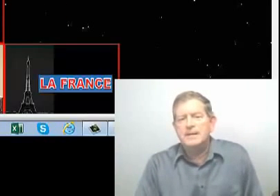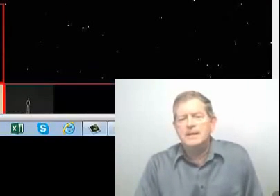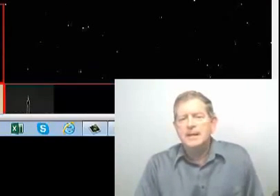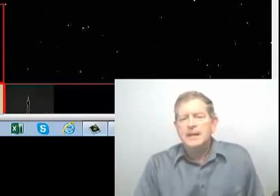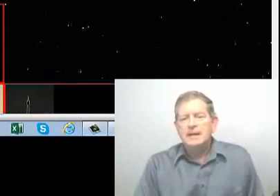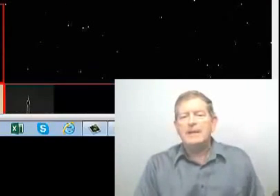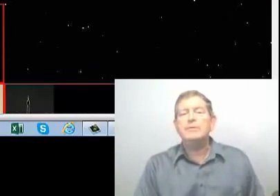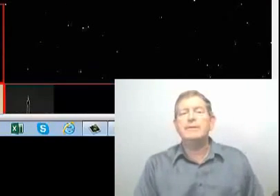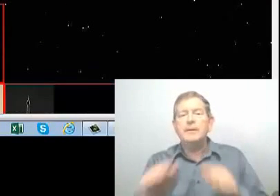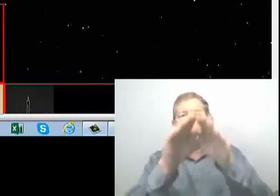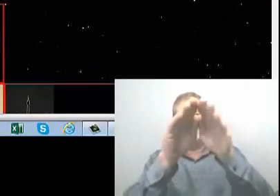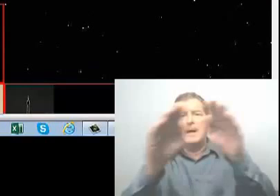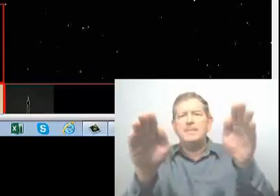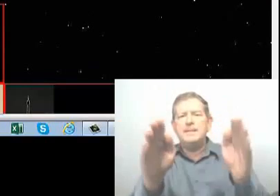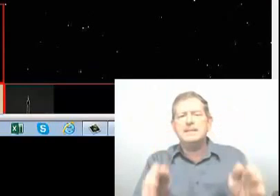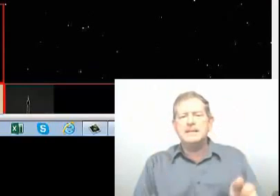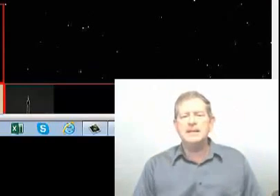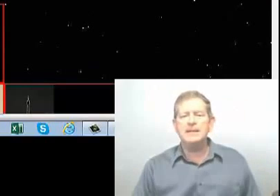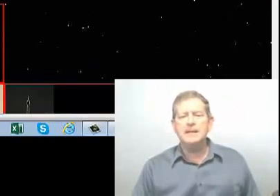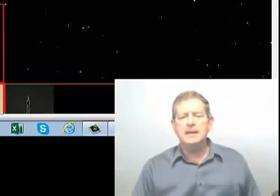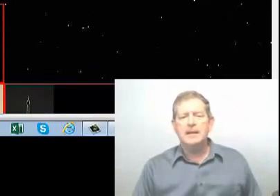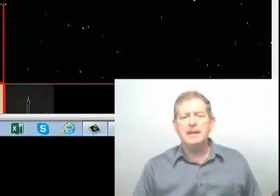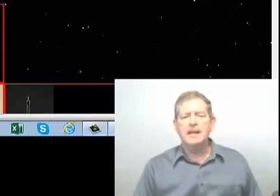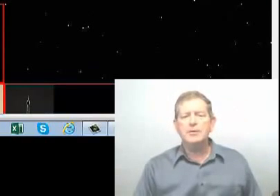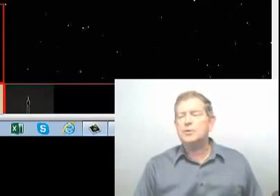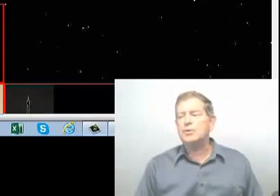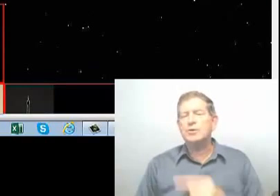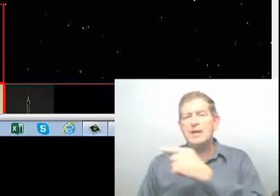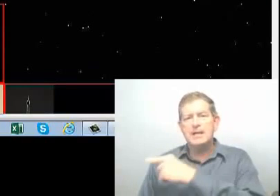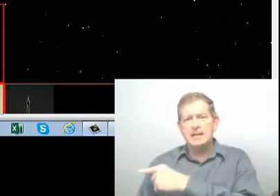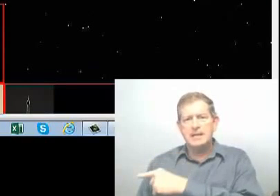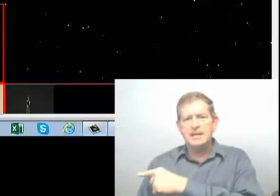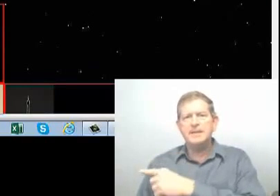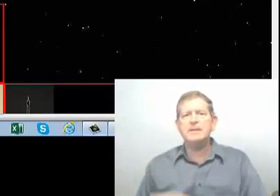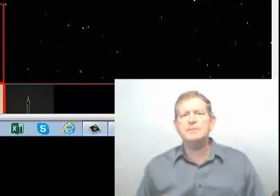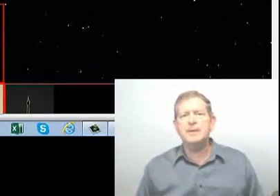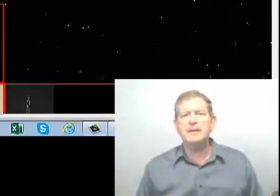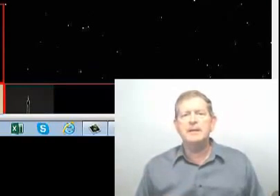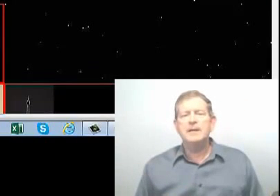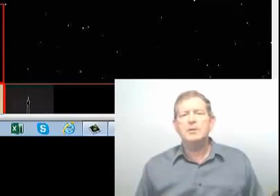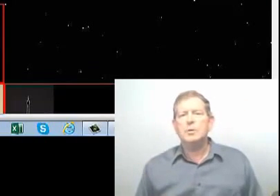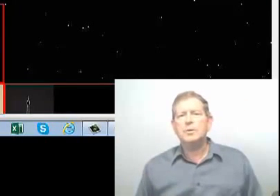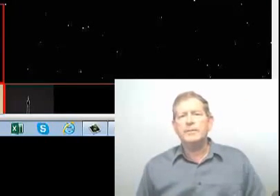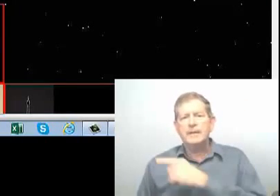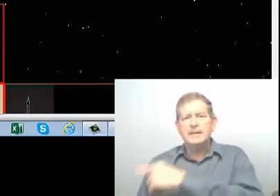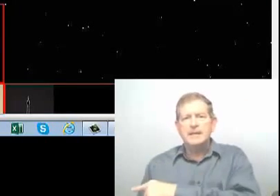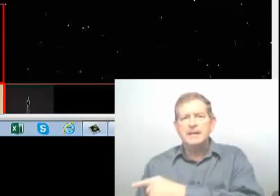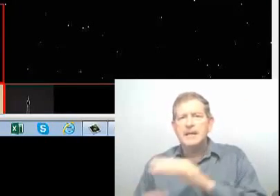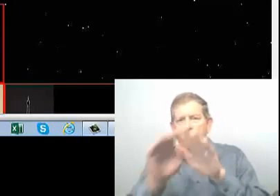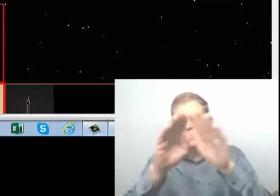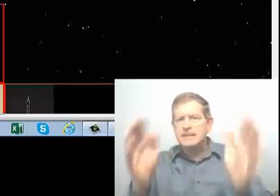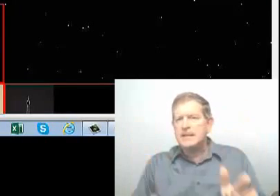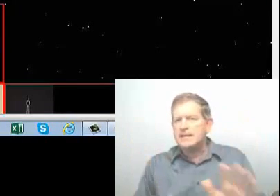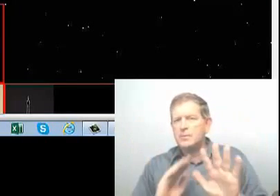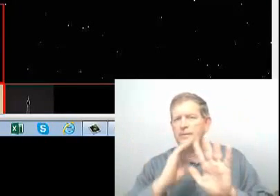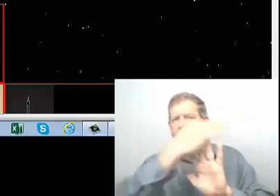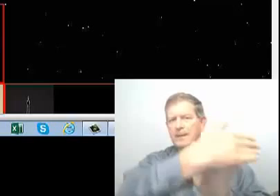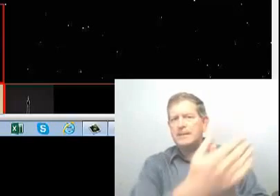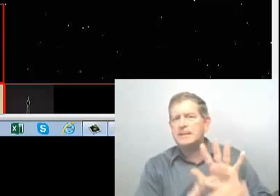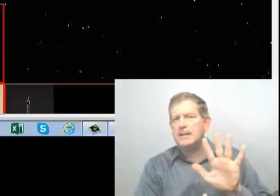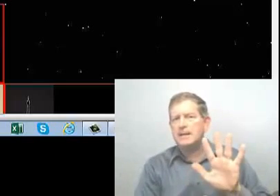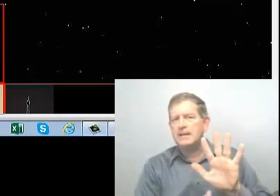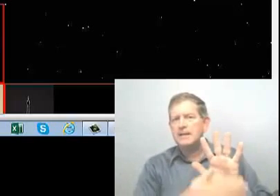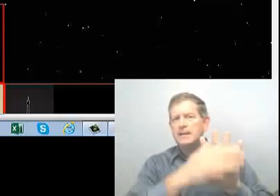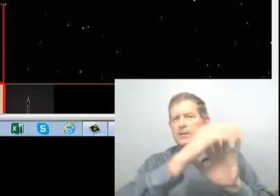très difficiles. Là, vous avez le verbe habiter. Et là, le sujet il, n'est-ce pas? Donc, avec il et habiter, qu'est-ce qu'on fait